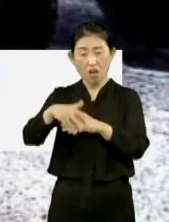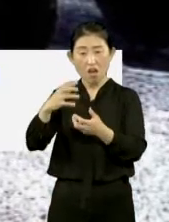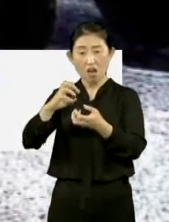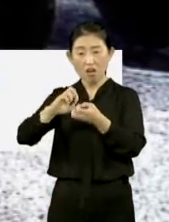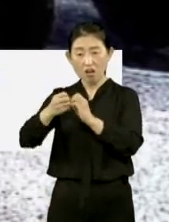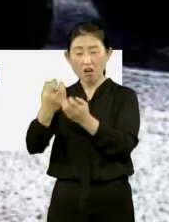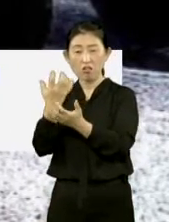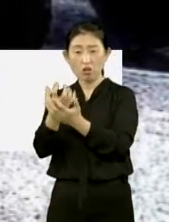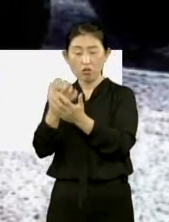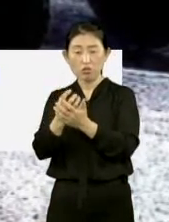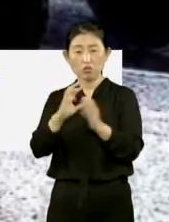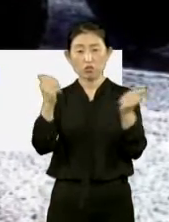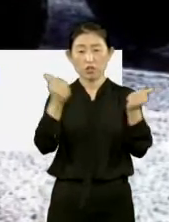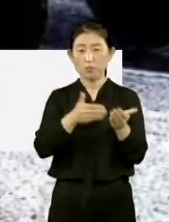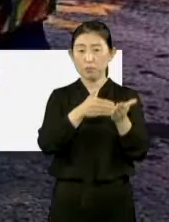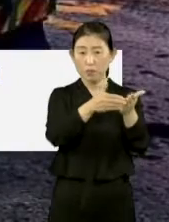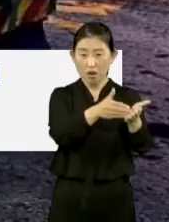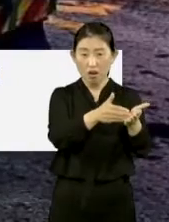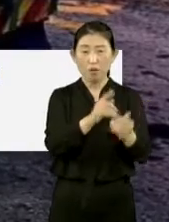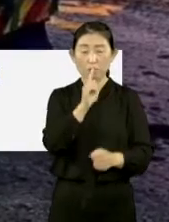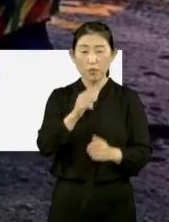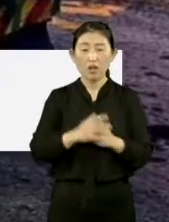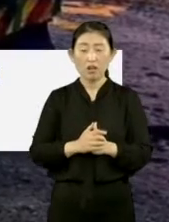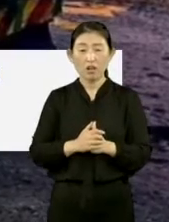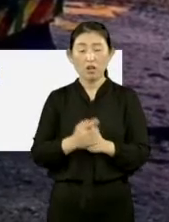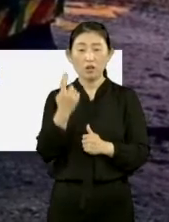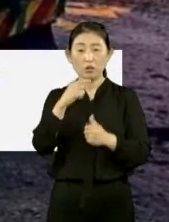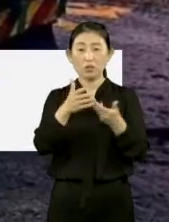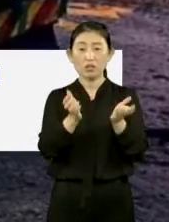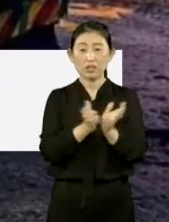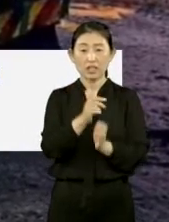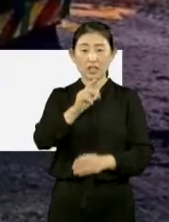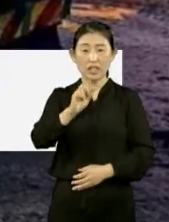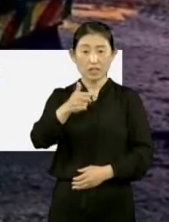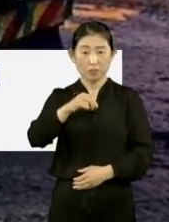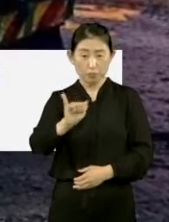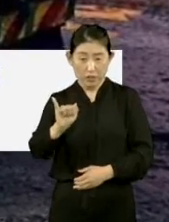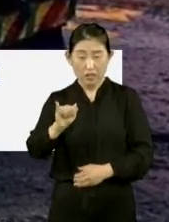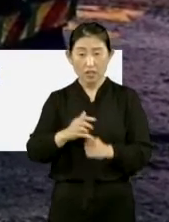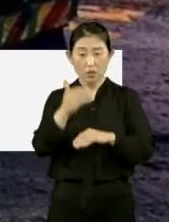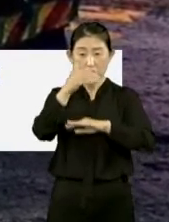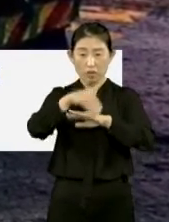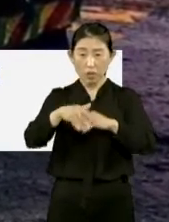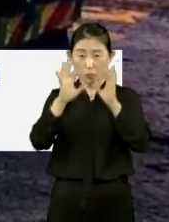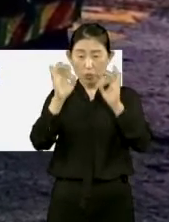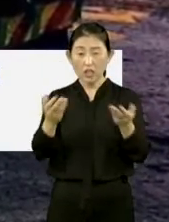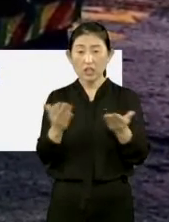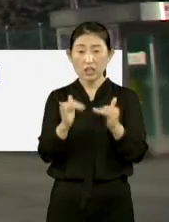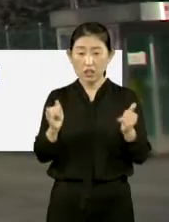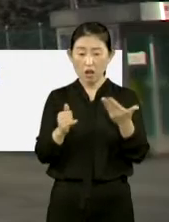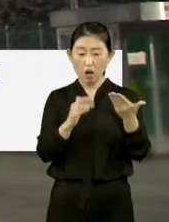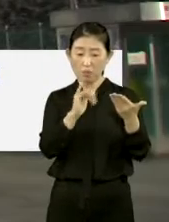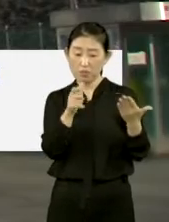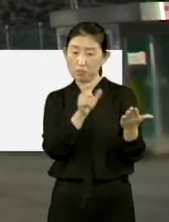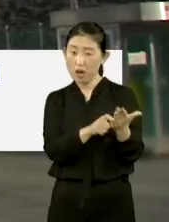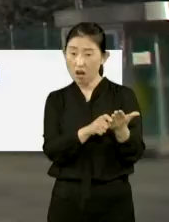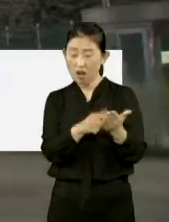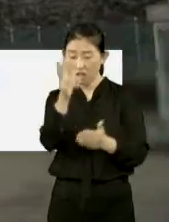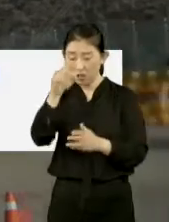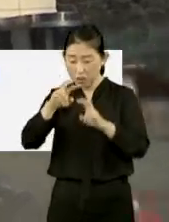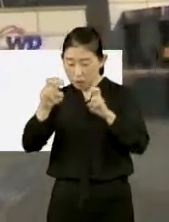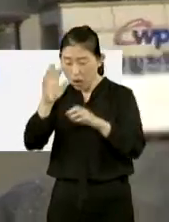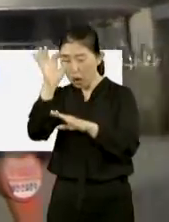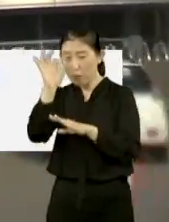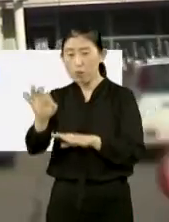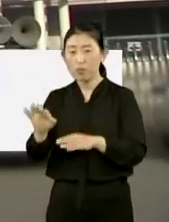제기됐습니다 정의당 강은희 의원은 국회에 제출한 작업 계획서 에는 당시 9명이 있었으나 경찰 조사에서는